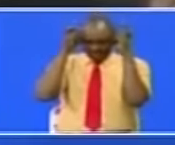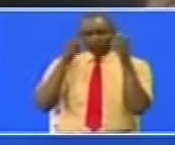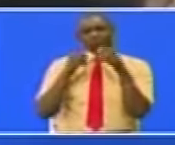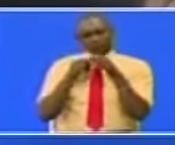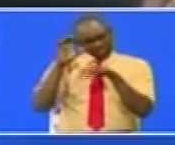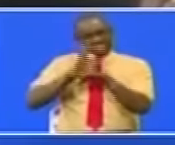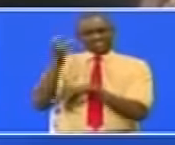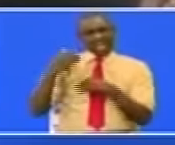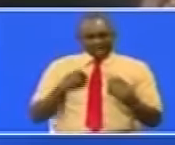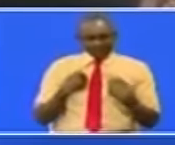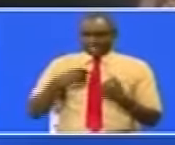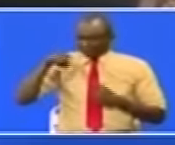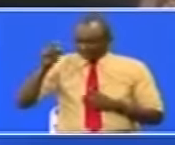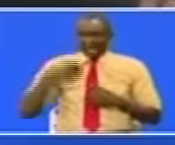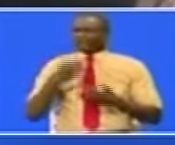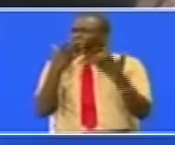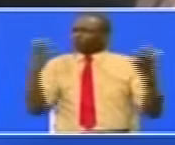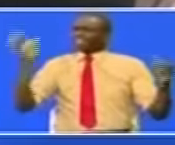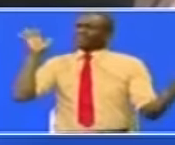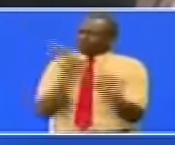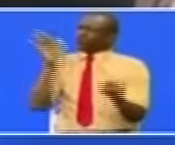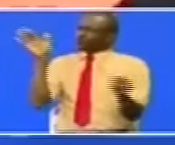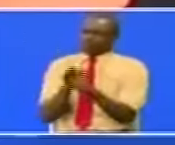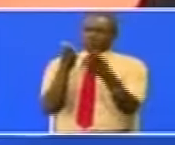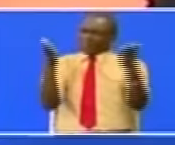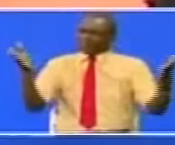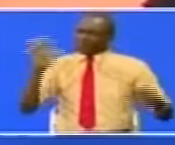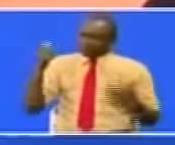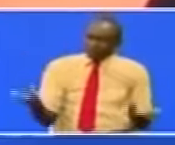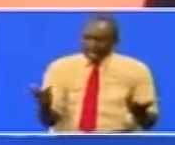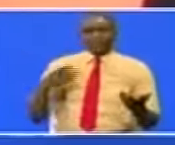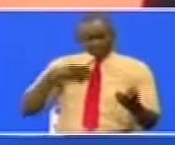muda mfi akaoni nyingi kwa mazingira ya kutat nisha